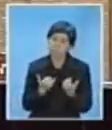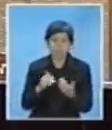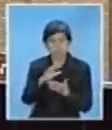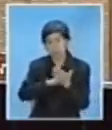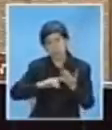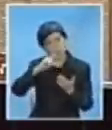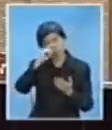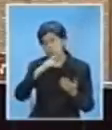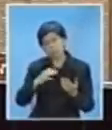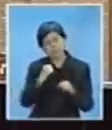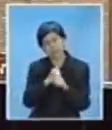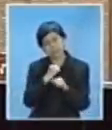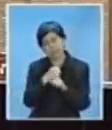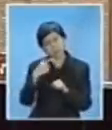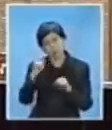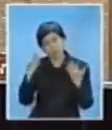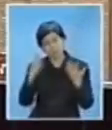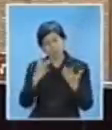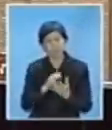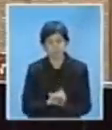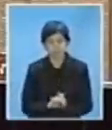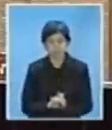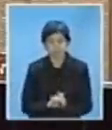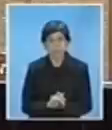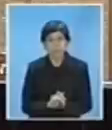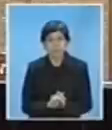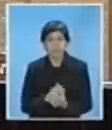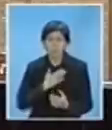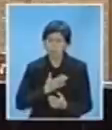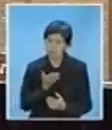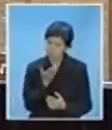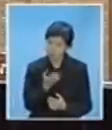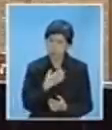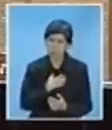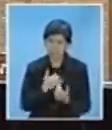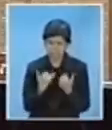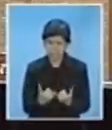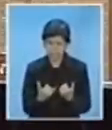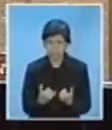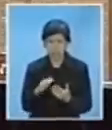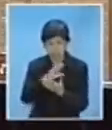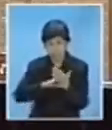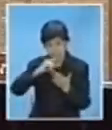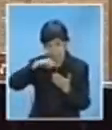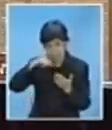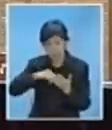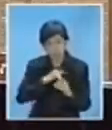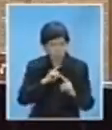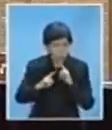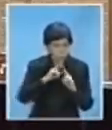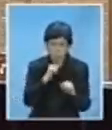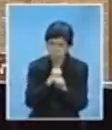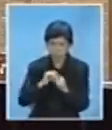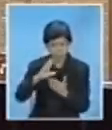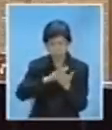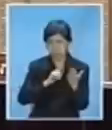ทศเราไม่ได้ผลประโยชน์เนี่ยมีประโยชน์ไหมครับขอร้องนะครับถึงเวลาแล้วครับประเทศนี้เราต้องยึดประโยชน์